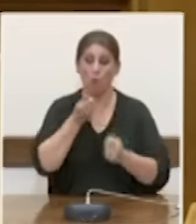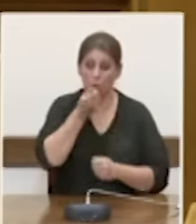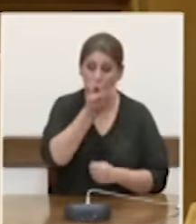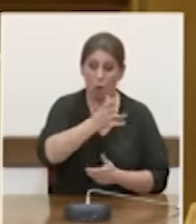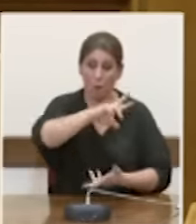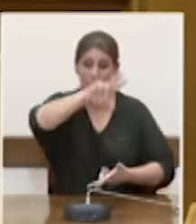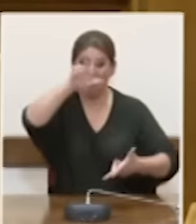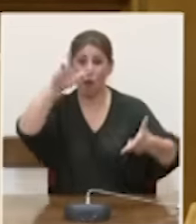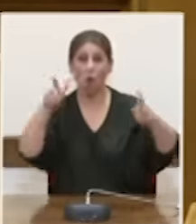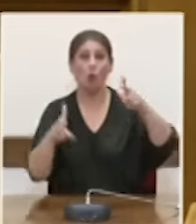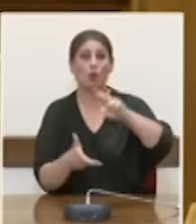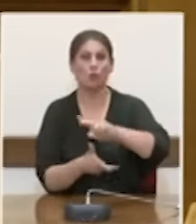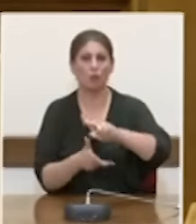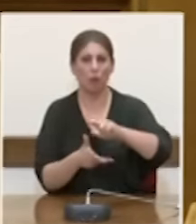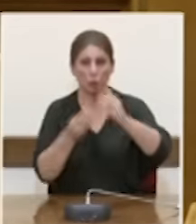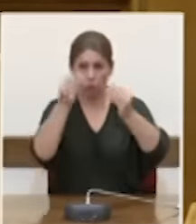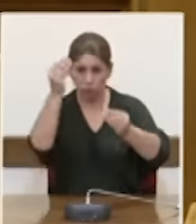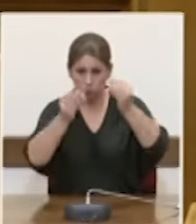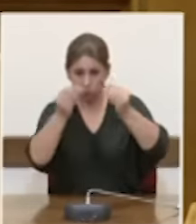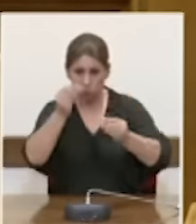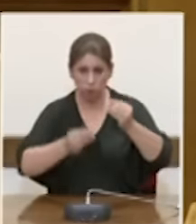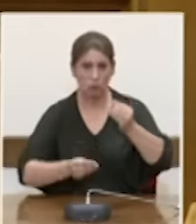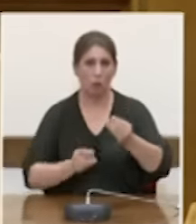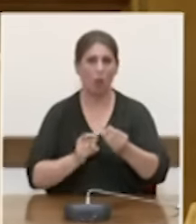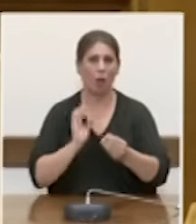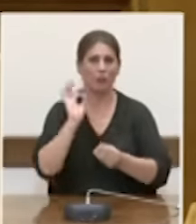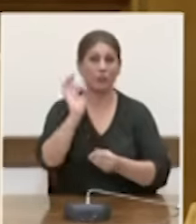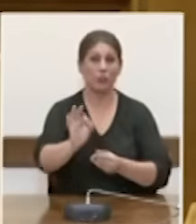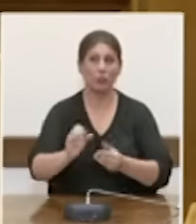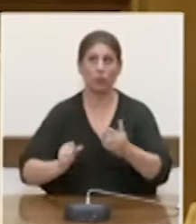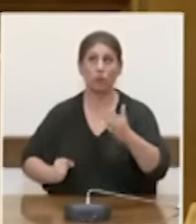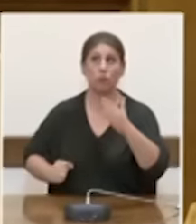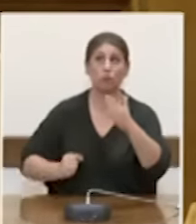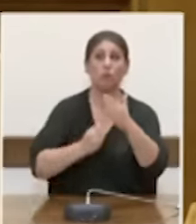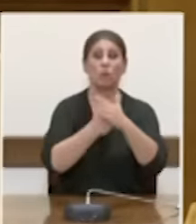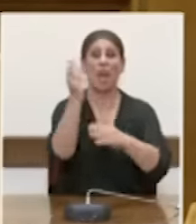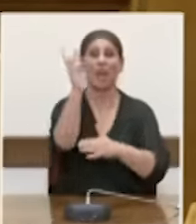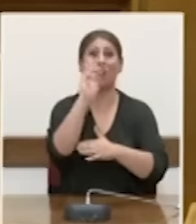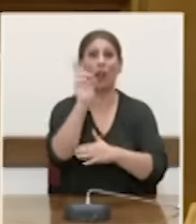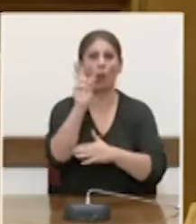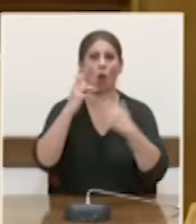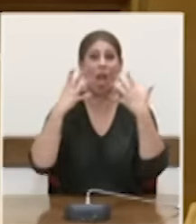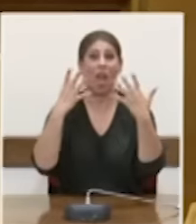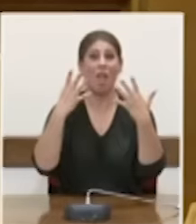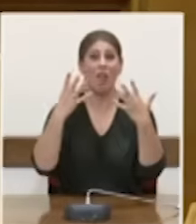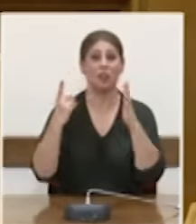παγκόσμια, σημειώνοντας νέο ιστορικό υψηλό για ένατη συνεχόμενη φορά.